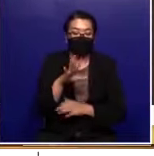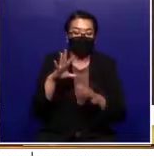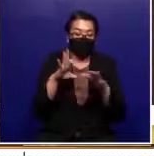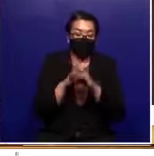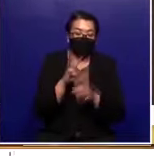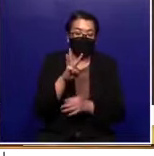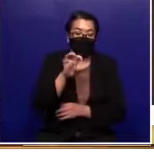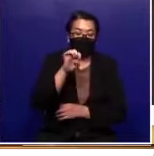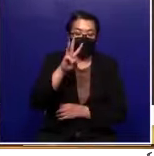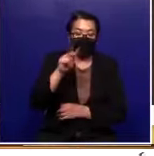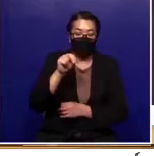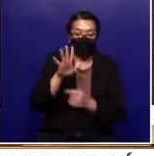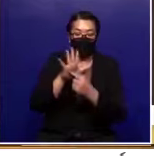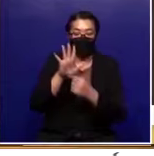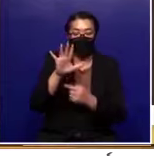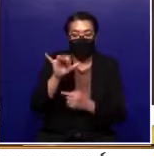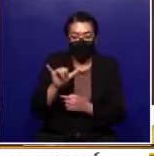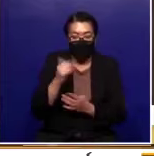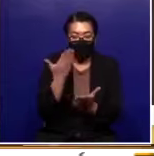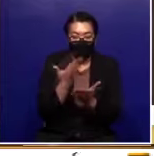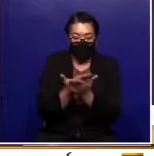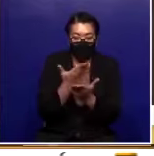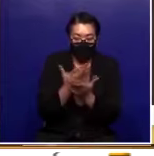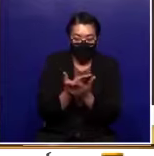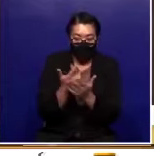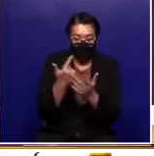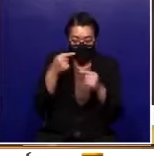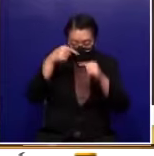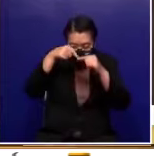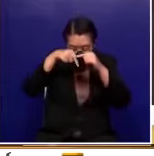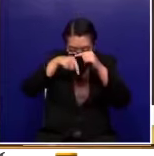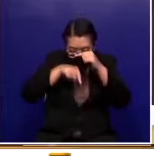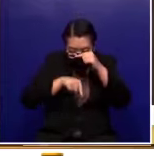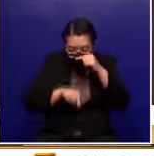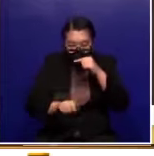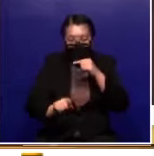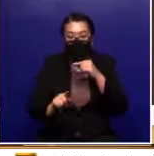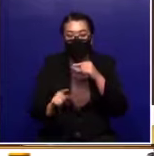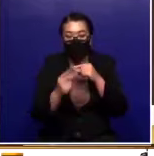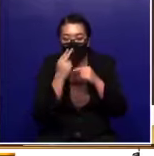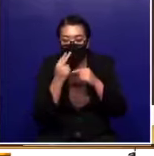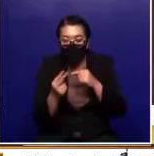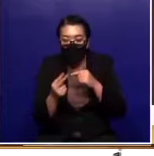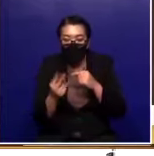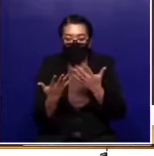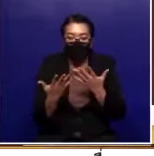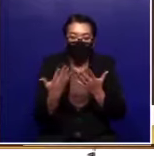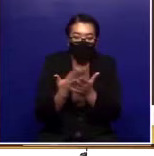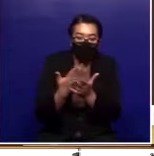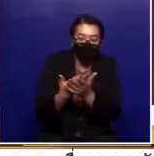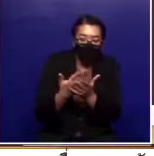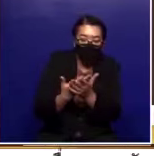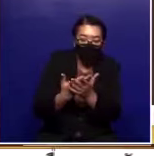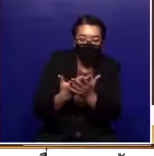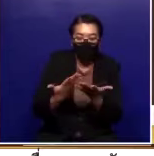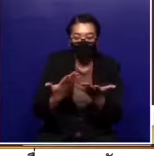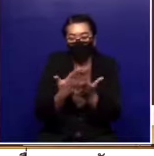ขึ้นต้นเป็นลำไม้ไผ่พอเหลาลงไปก็กลายเป็นบ้องกัญชาตามภาษาโบราณเขาว่าท่านประธานที่เค